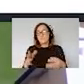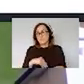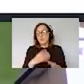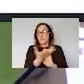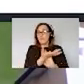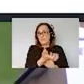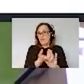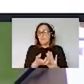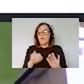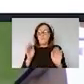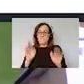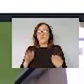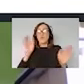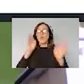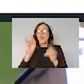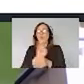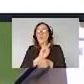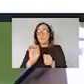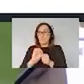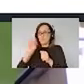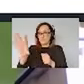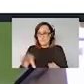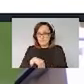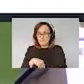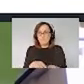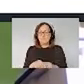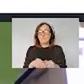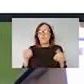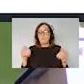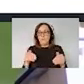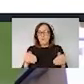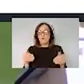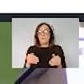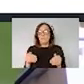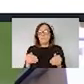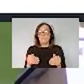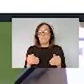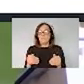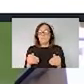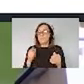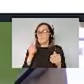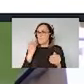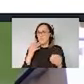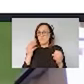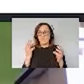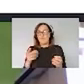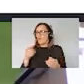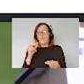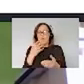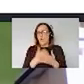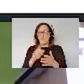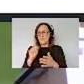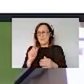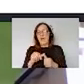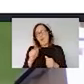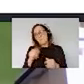nagrać, możemy na YouTubie to wrzucić również, możemy, drodzy Państwo, i to jest też istotne, choć ja z tego nie korzystam, ale